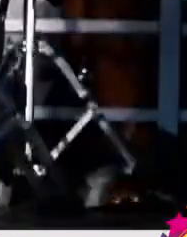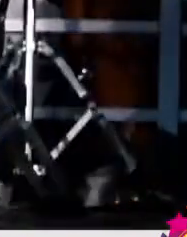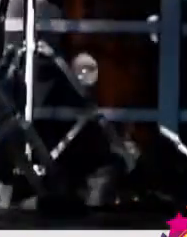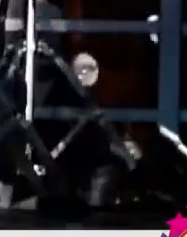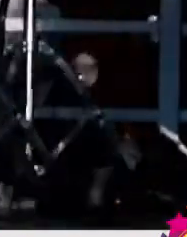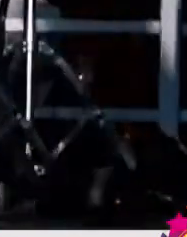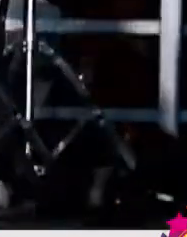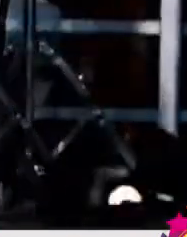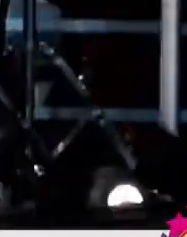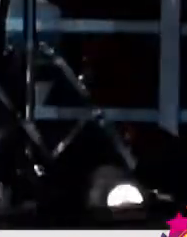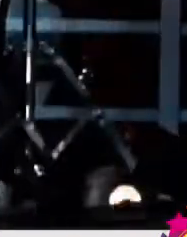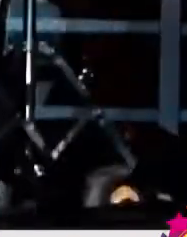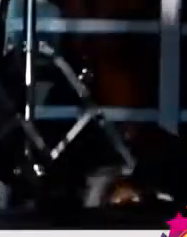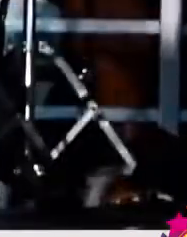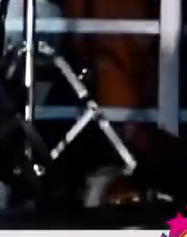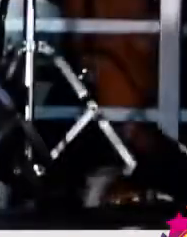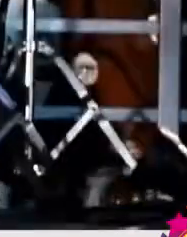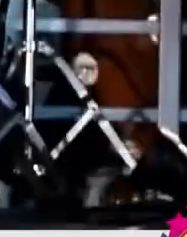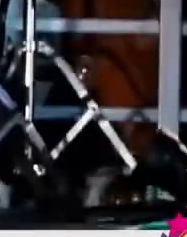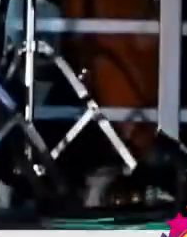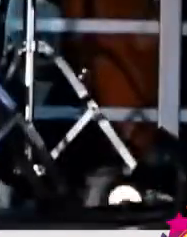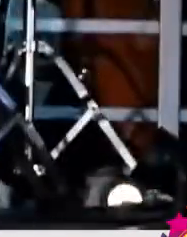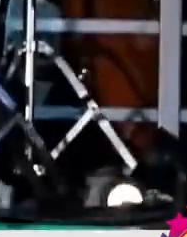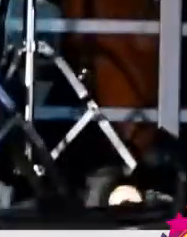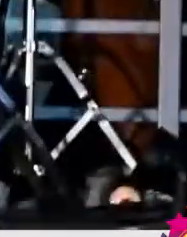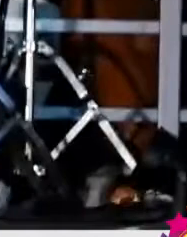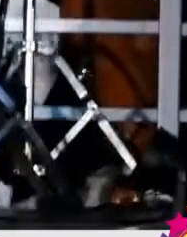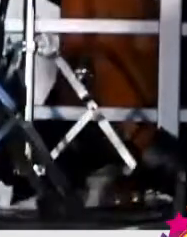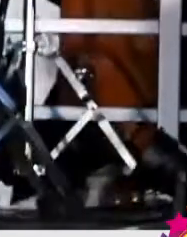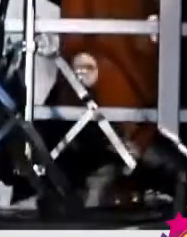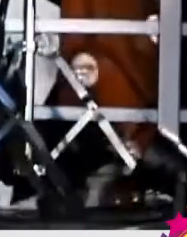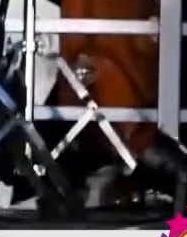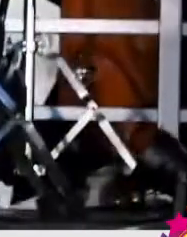너도 걸려 나도 걸려 모르다 걸렸네.